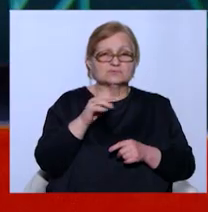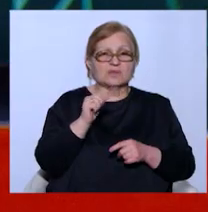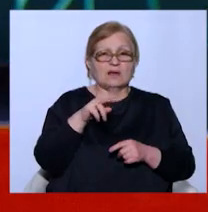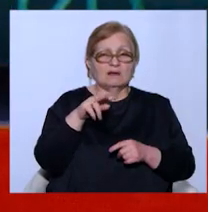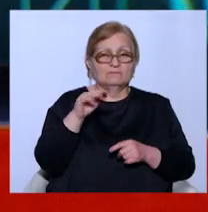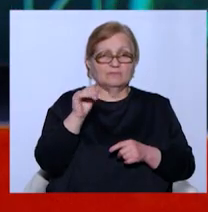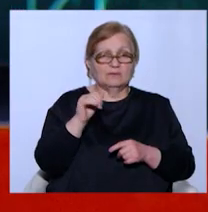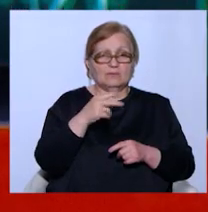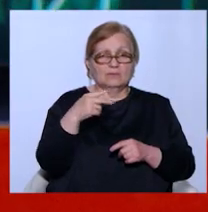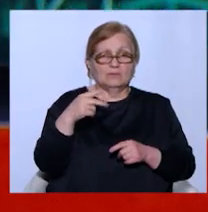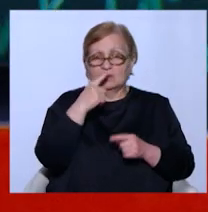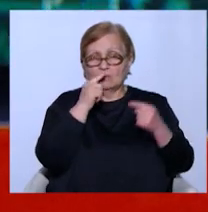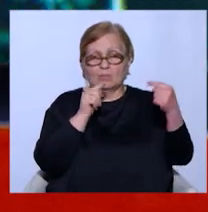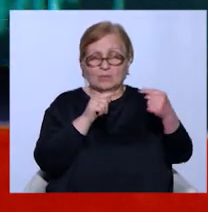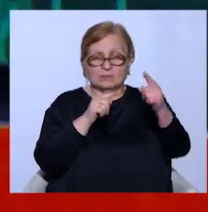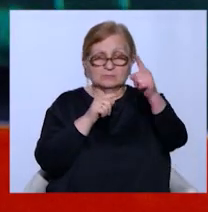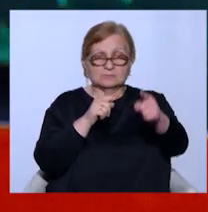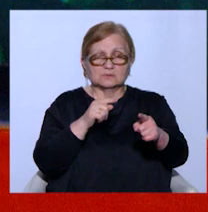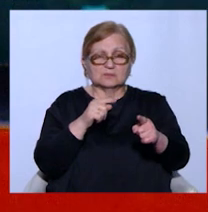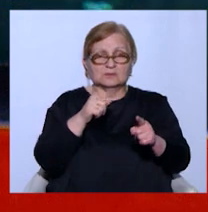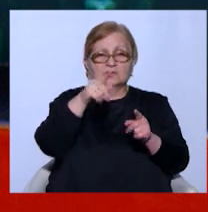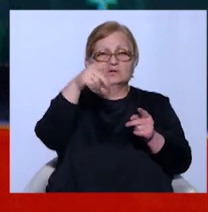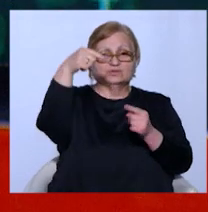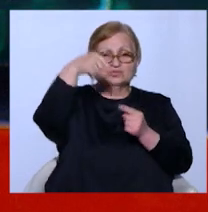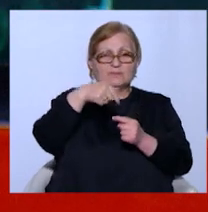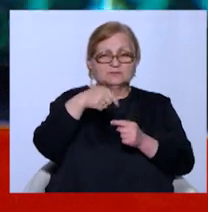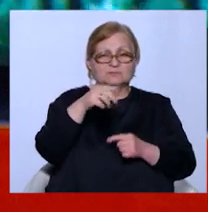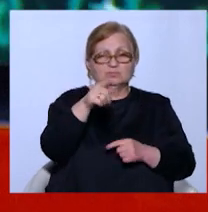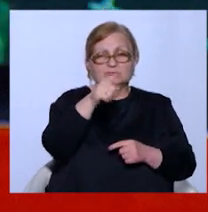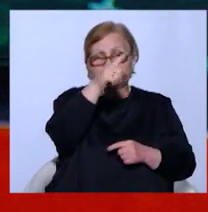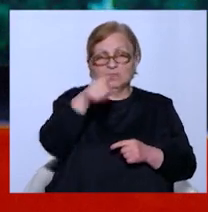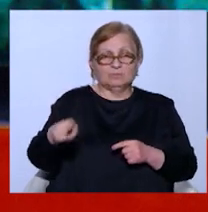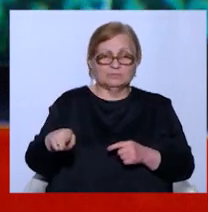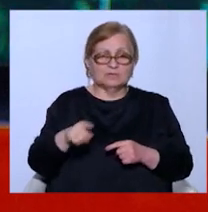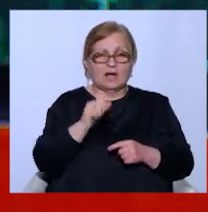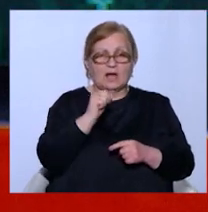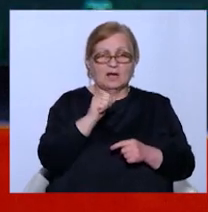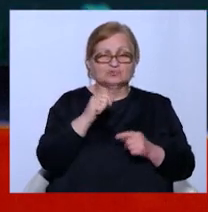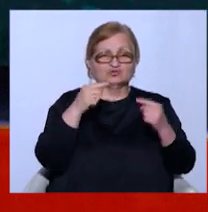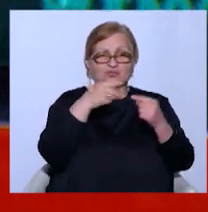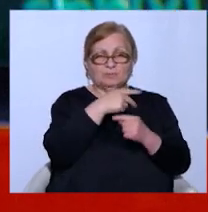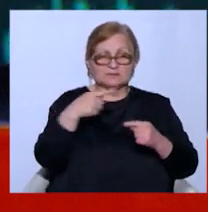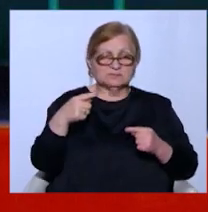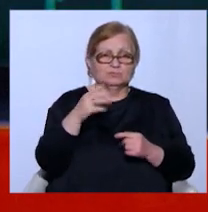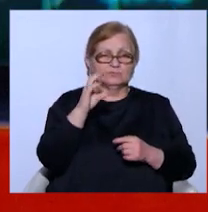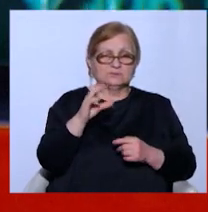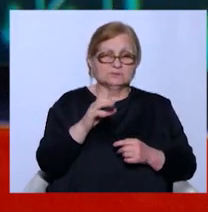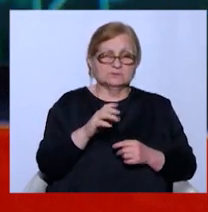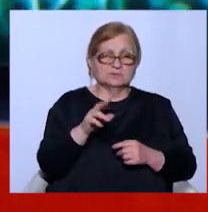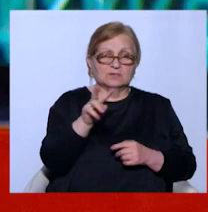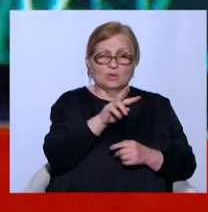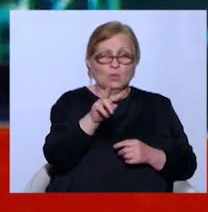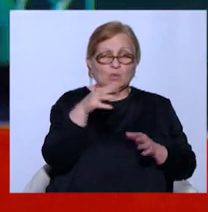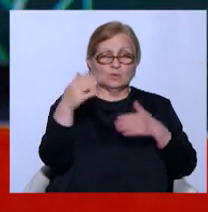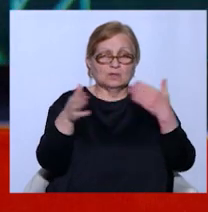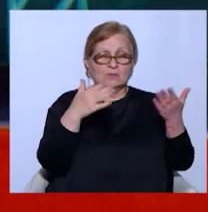უდრის მოპირდაპირე კათეტის შეფარდებული ჰიპოტენუზასთან. ესე იგი A შეფარდებული C-თან. ესე იგი ამ ორი